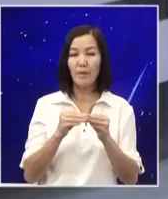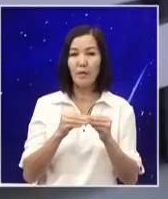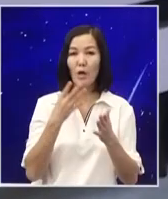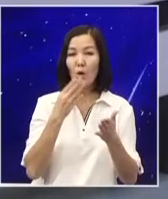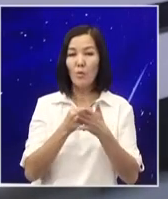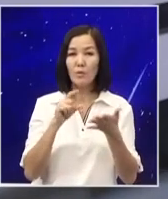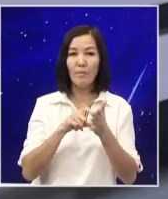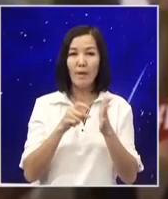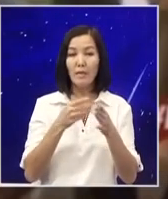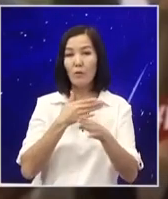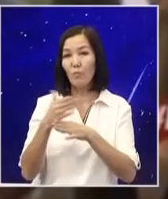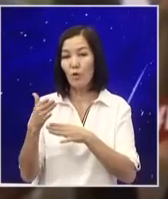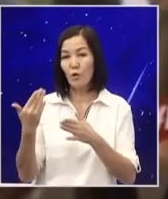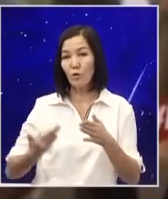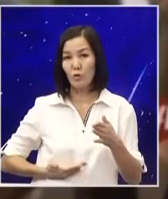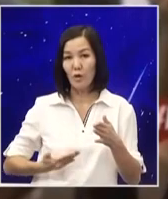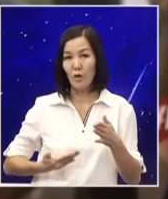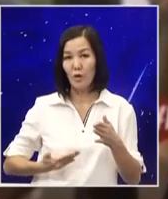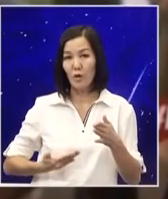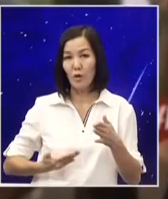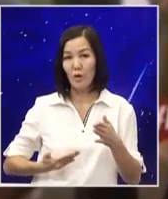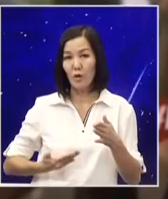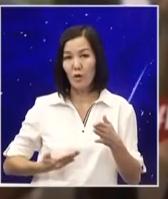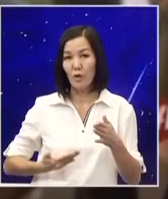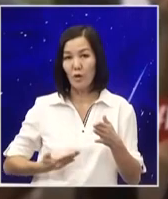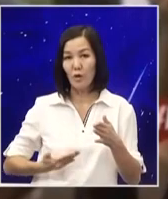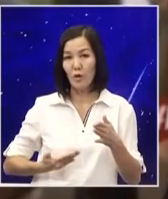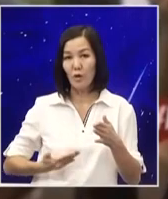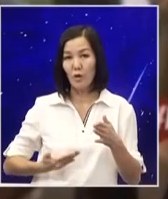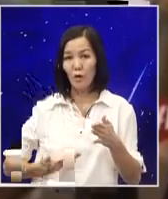Терді паналапты. Өкінет, тым кеш. Өмір.